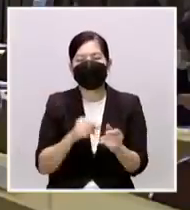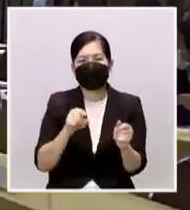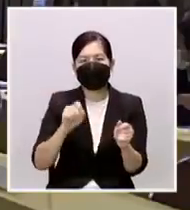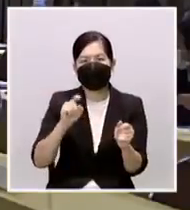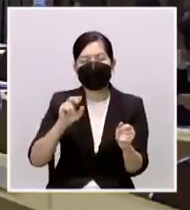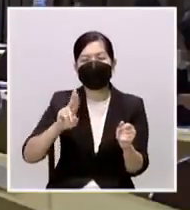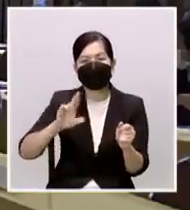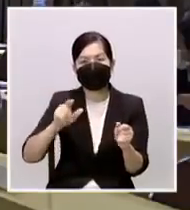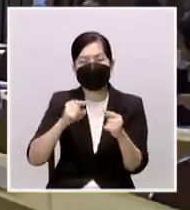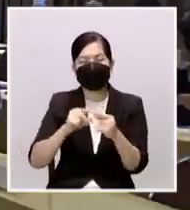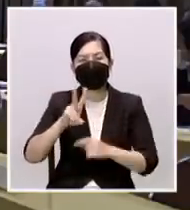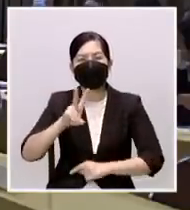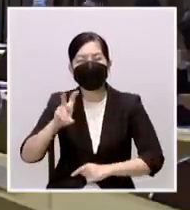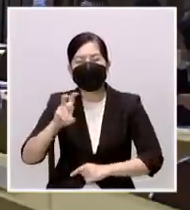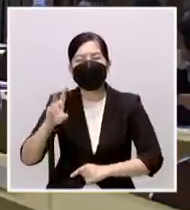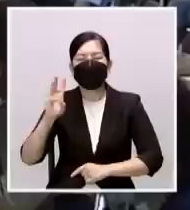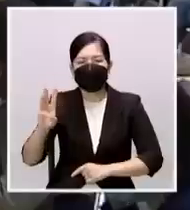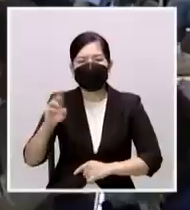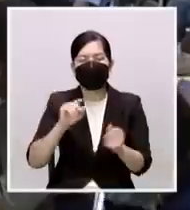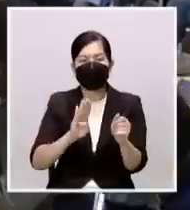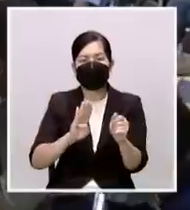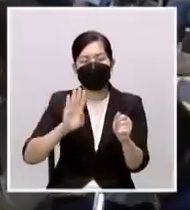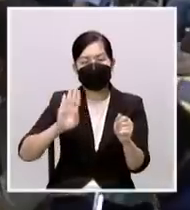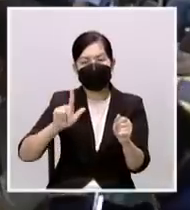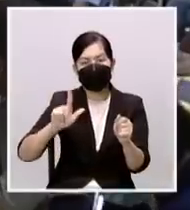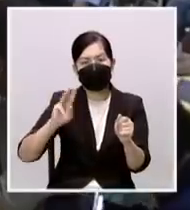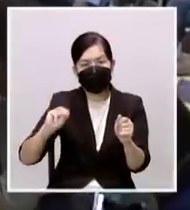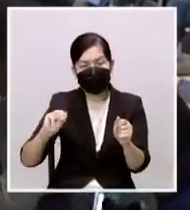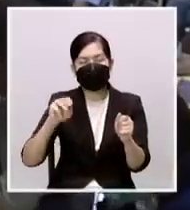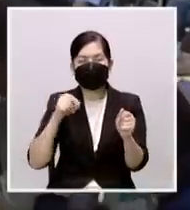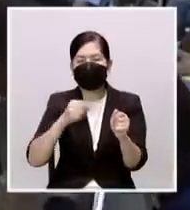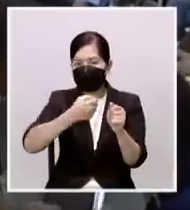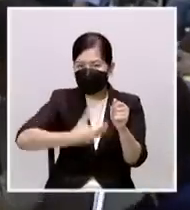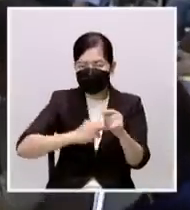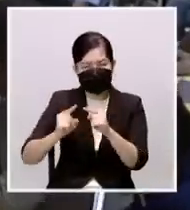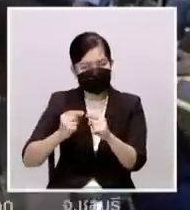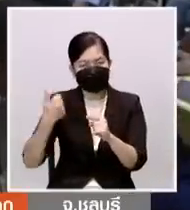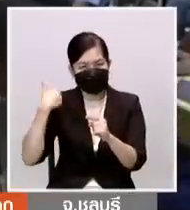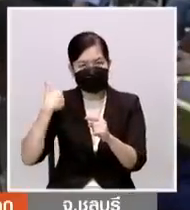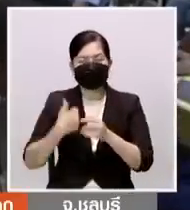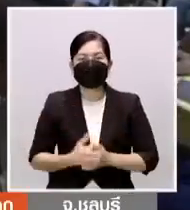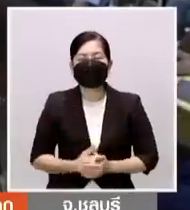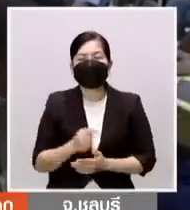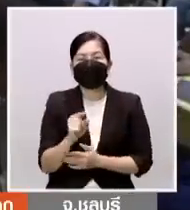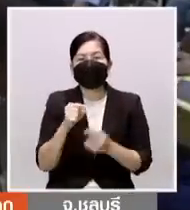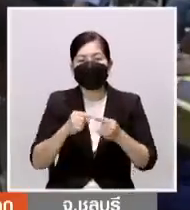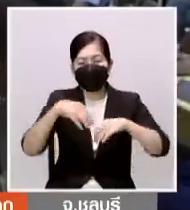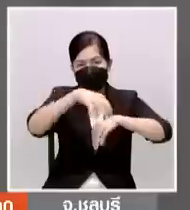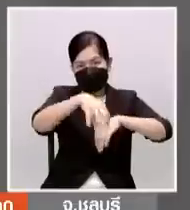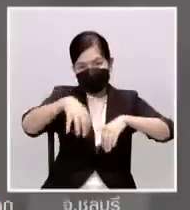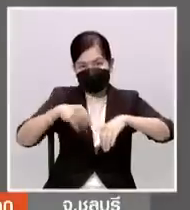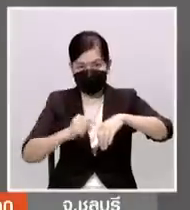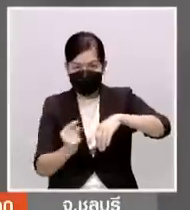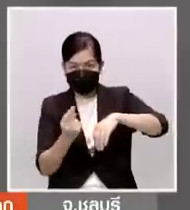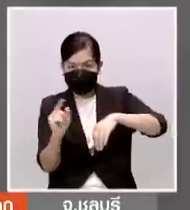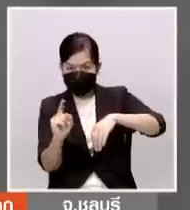ค่ะ206คนบางละมุง46คนที่เหลืออำเภออื่นก็กระจายกันไปค่ะโดยเฉพาะคลัสเตอร์ใหม่เป็น